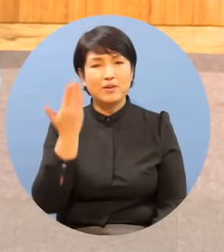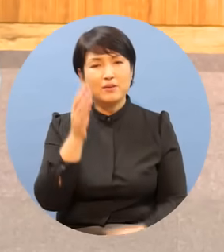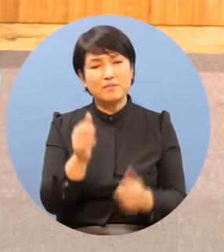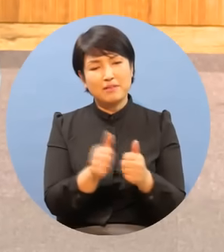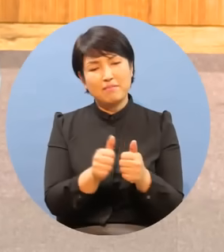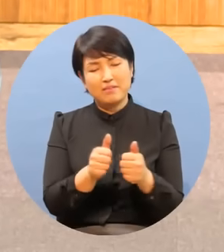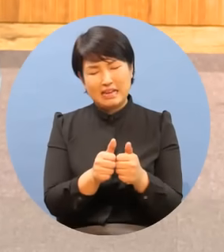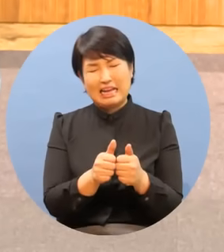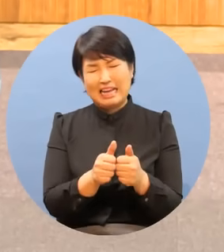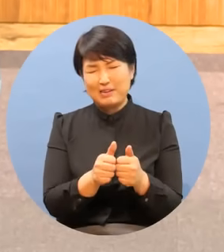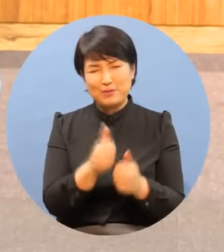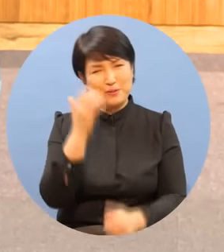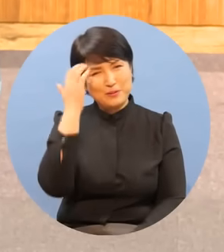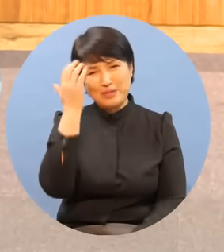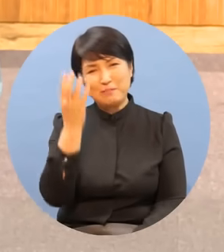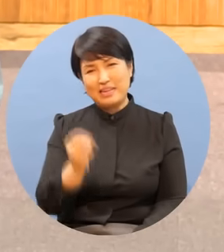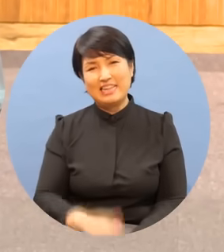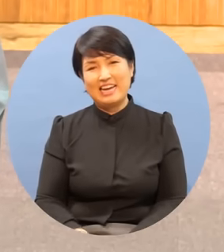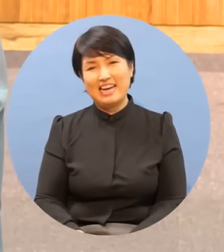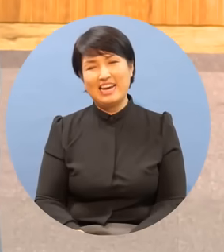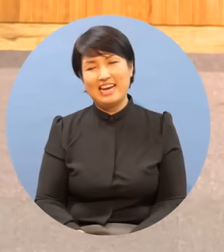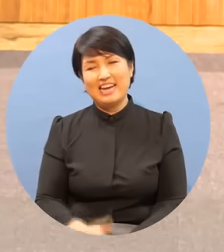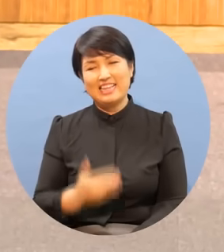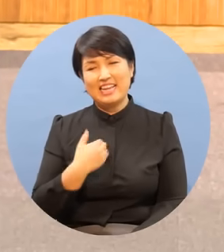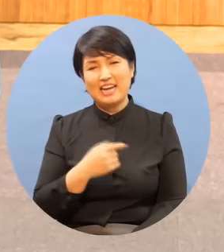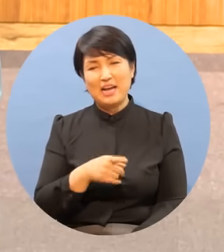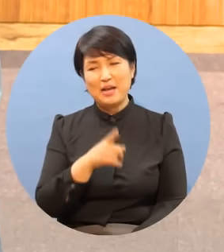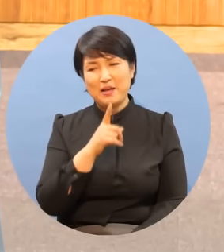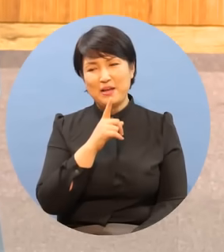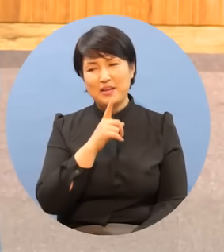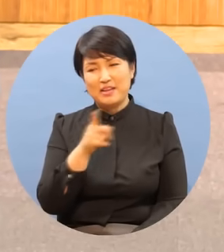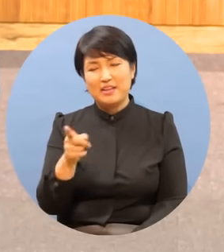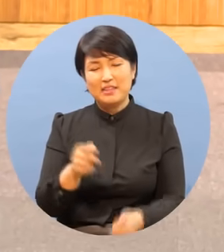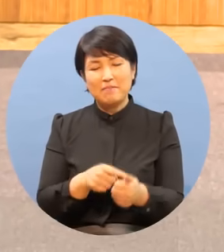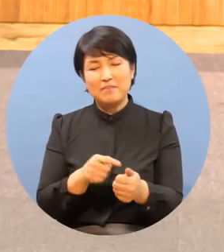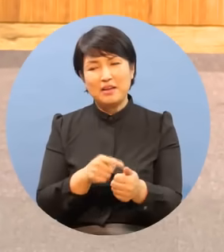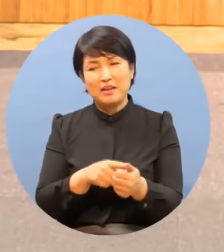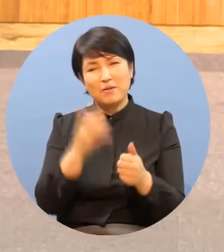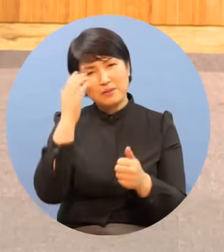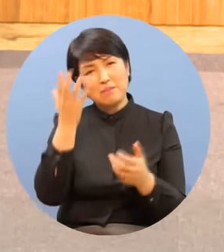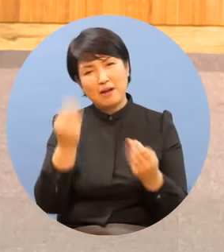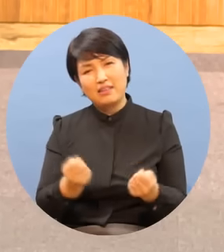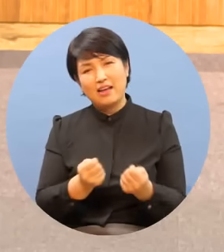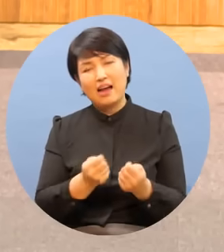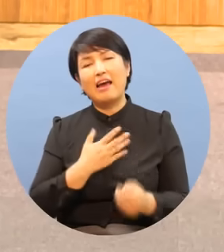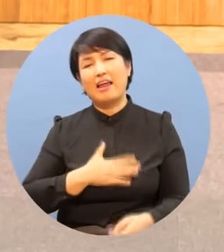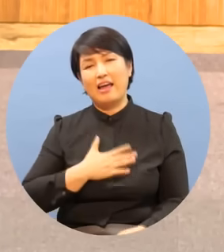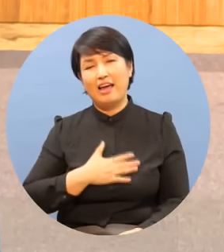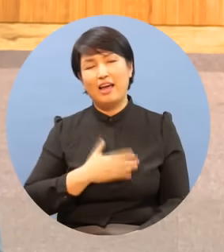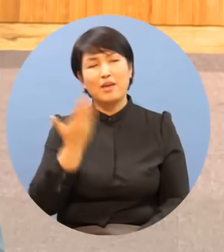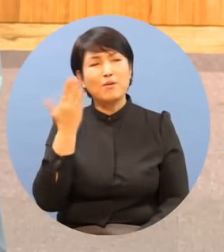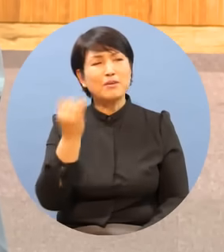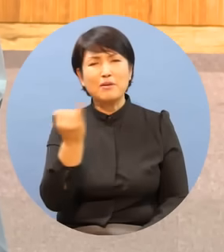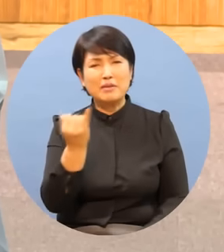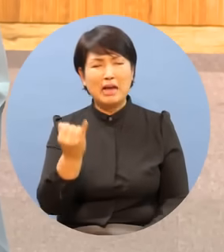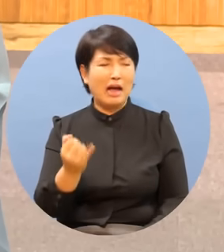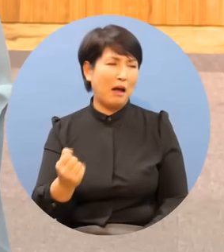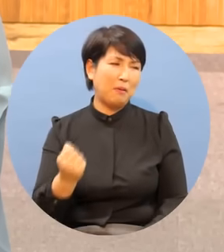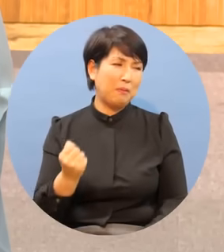요즘 남자들 참 고생이다. 내가 말은 이래줘도 고생인 건 알아요. 요즘 여자들이